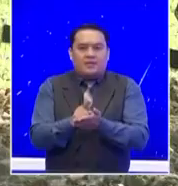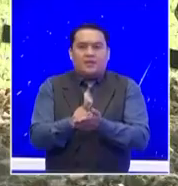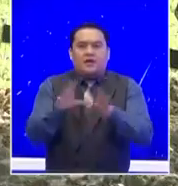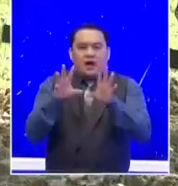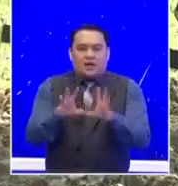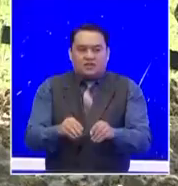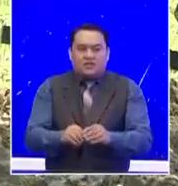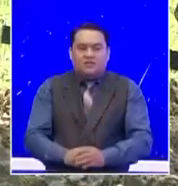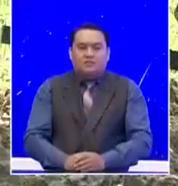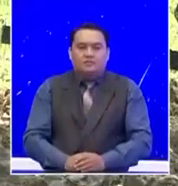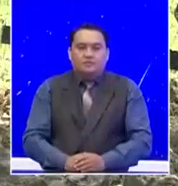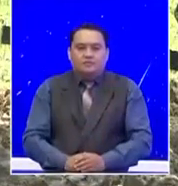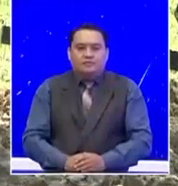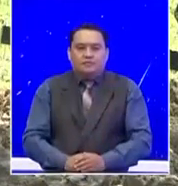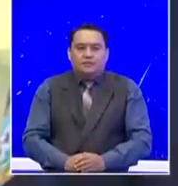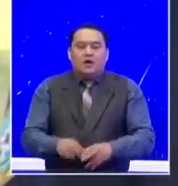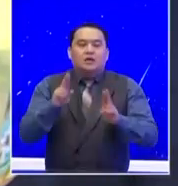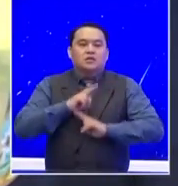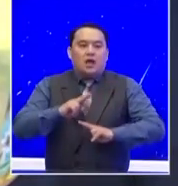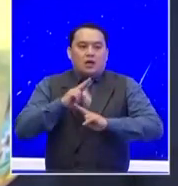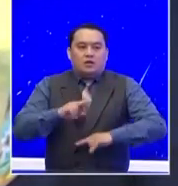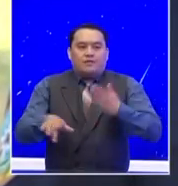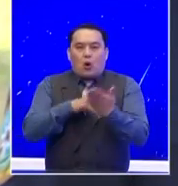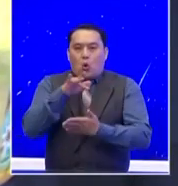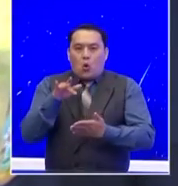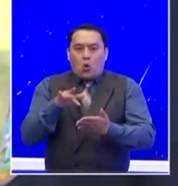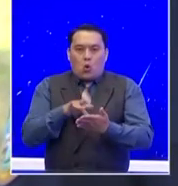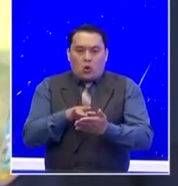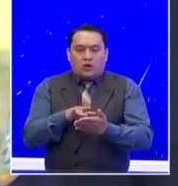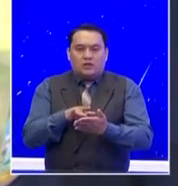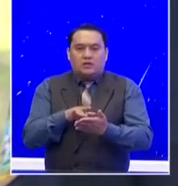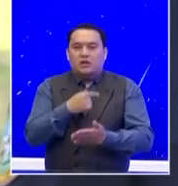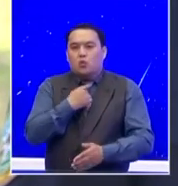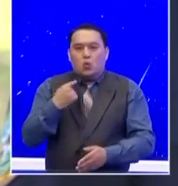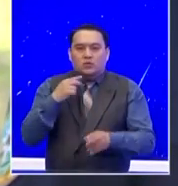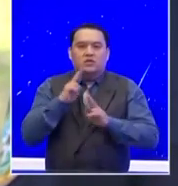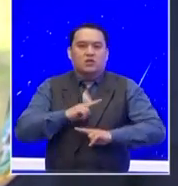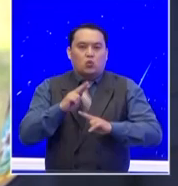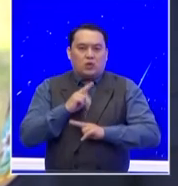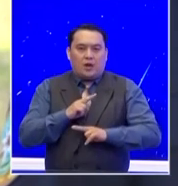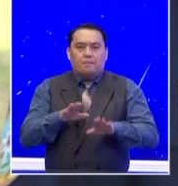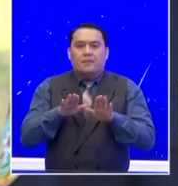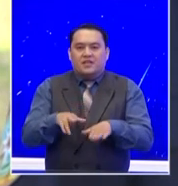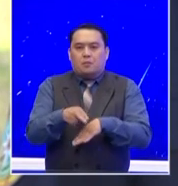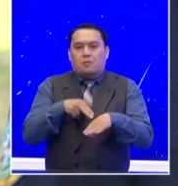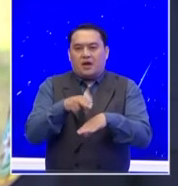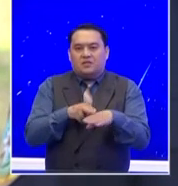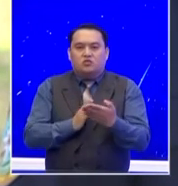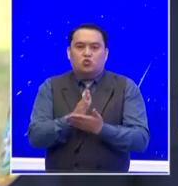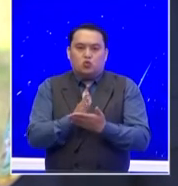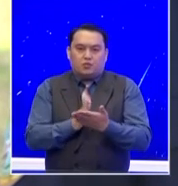искрогасители. Совместно с сотрудниками лесного хозяйства города Талдыкурган, а также сотрудниками местной полицейской